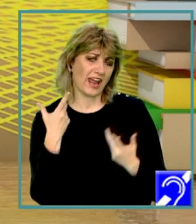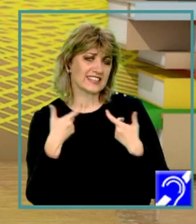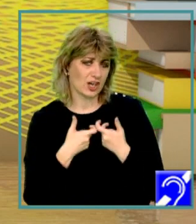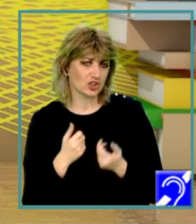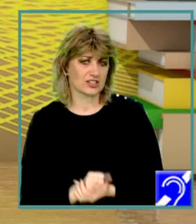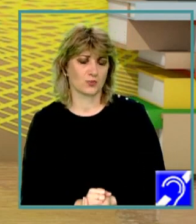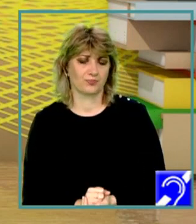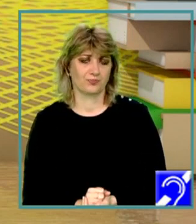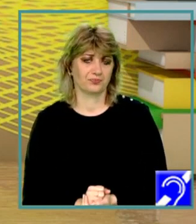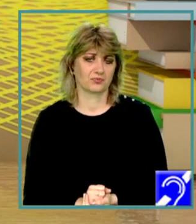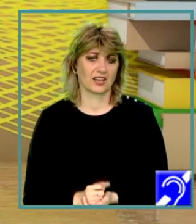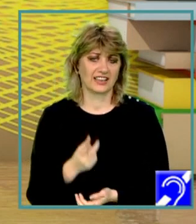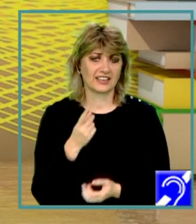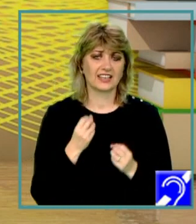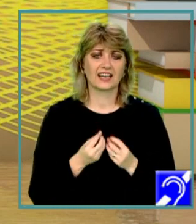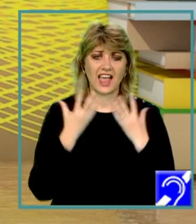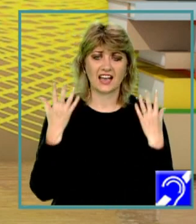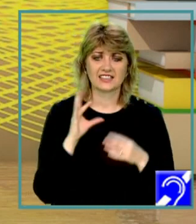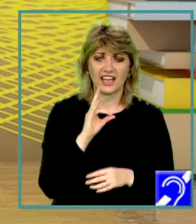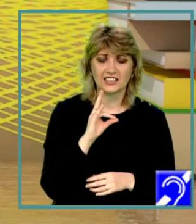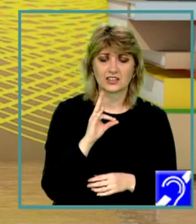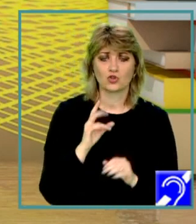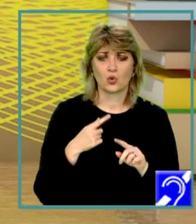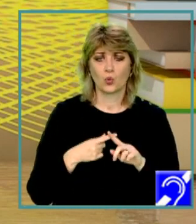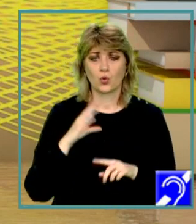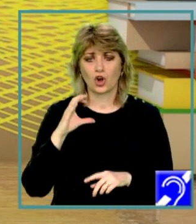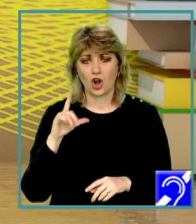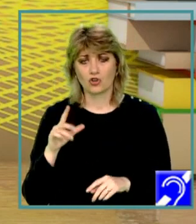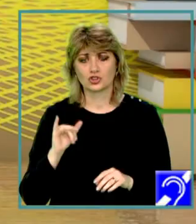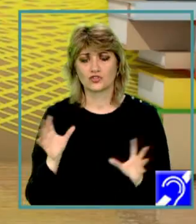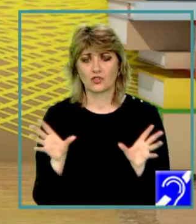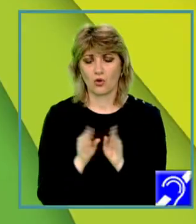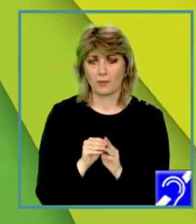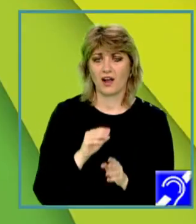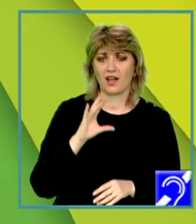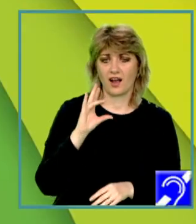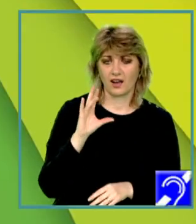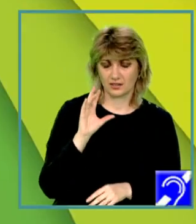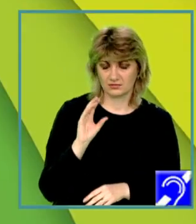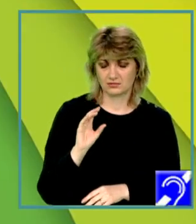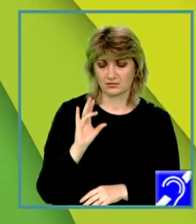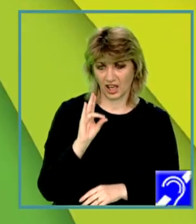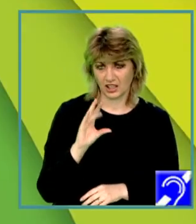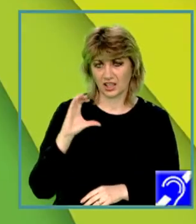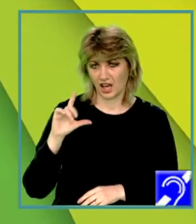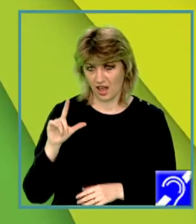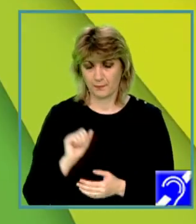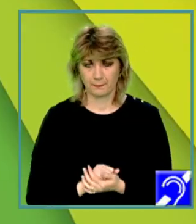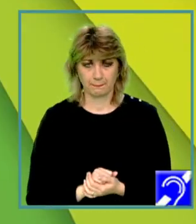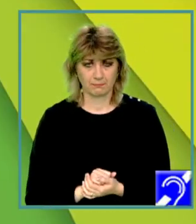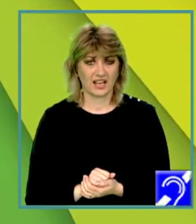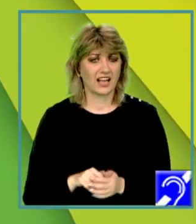din reacția hidrogenului clorului și formarea acidului clorhidric înainte de reacție